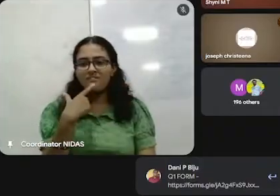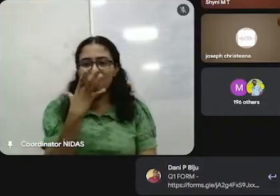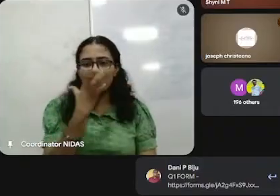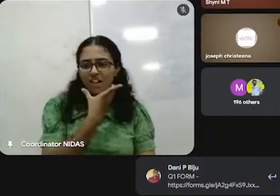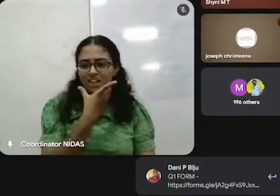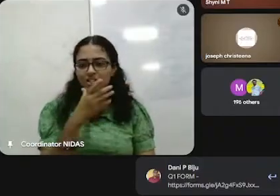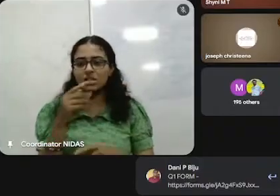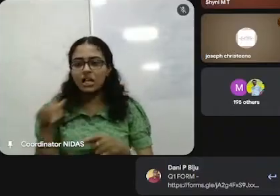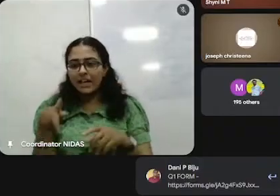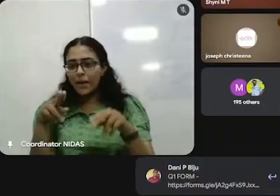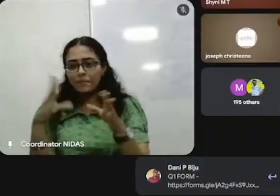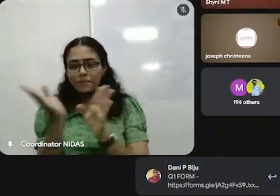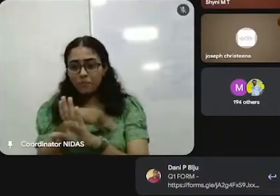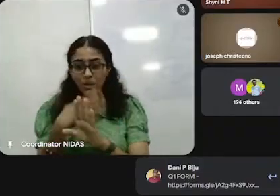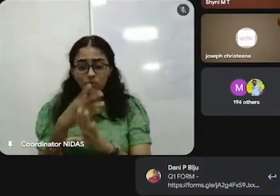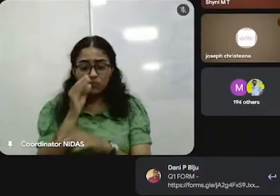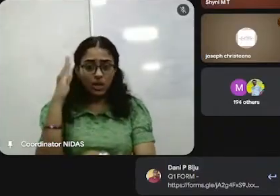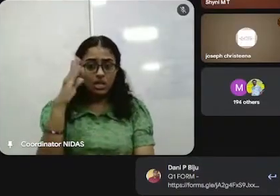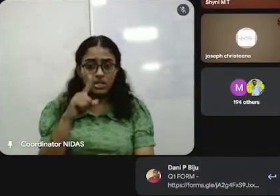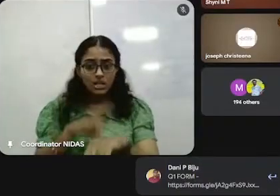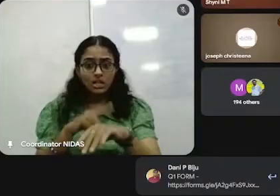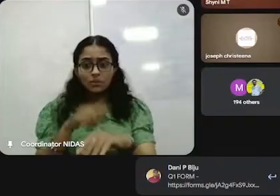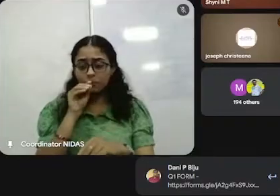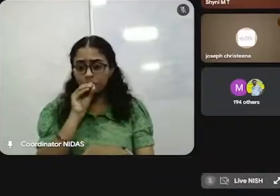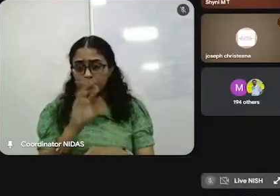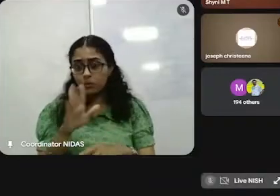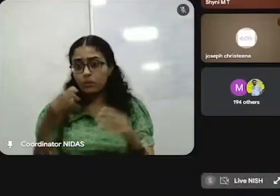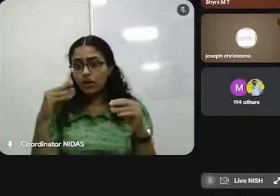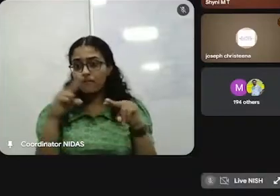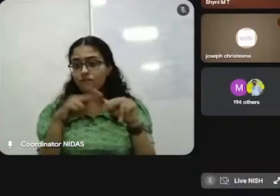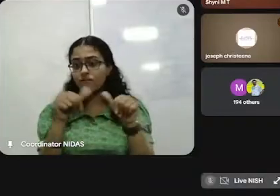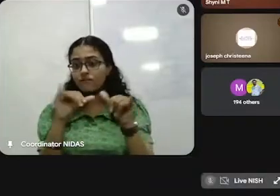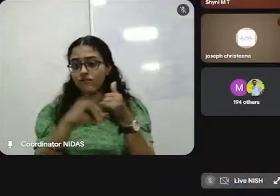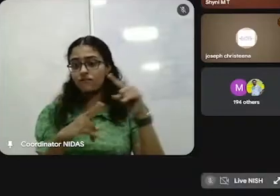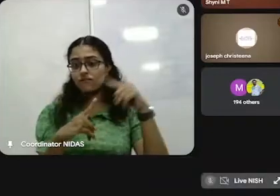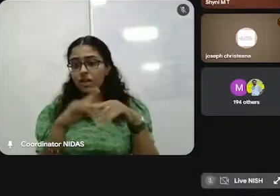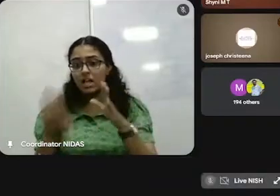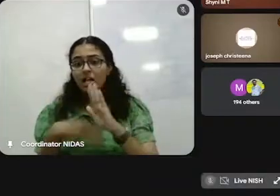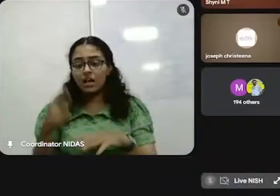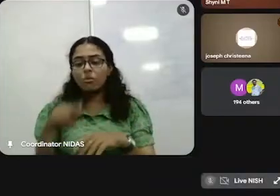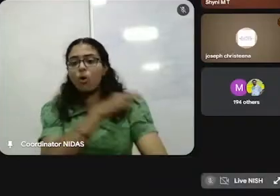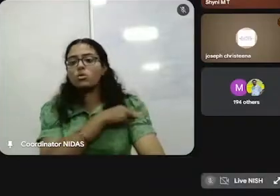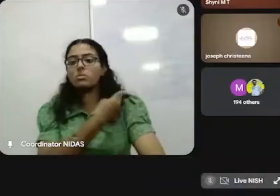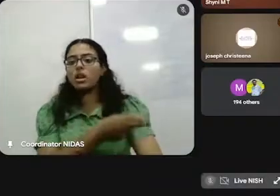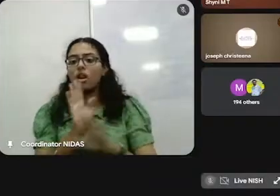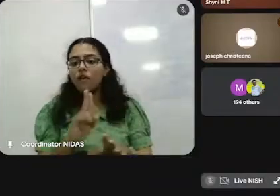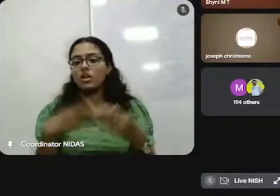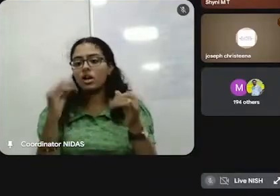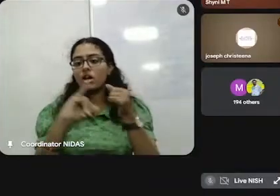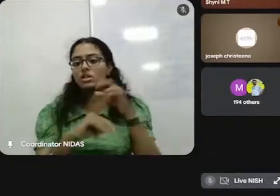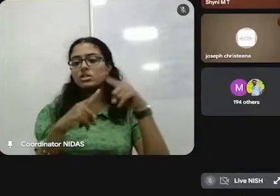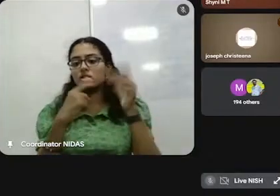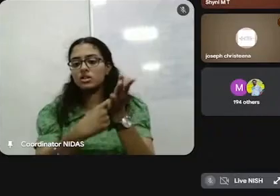ഒന്ന് നോട്ടീസ് ചെയ്യുക. പിന്നെ ഇപ്പൊ ആണെങ്കിൽ മെയിൻ ആയിട്ട് സ്ട്രോക്ക് റെഡി ഹോസ്പിറ്റൽസ് എന്ന് പറഞ്ഞ് തന്നെ ഹോസ്പിറ്റൽസ് ഉണ്ട്. അതായത് ഒരു സ്ട്രോക്ക്